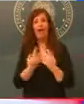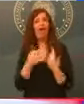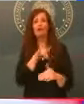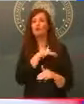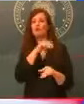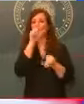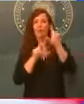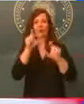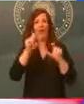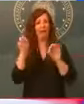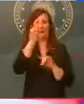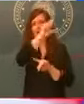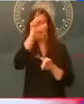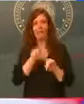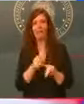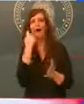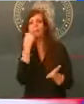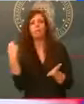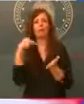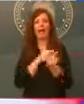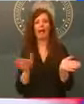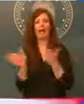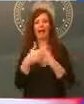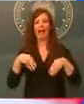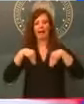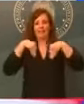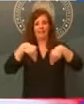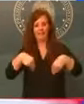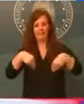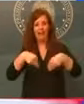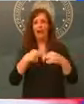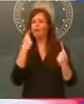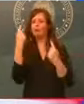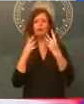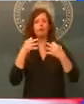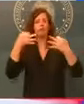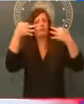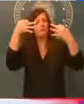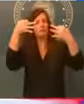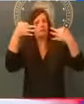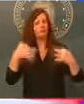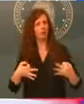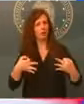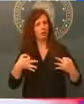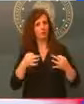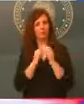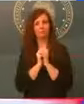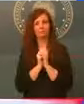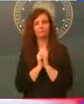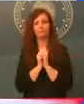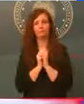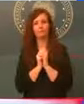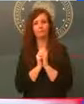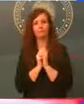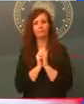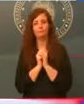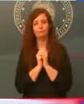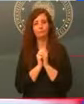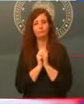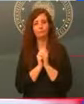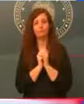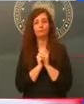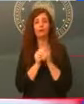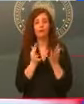figli in classe, in condizioni di massima sicurezza. chiudere le scuole